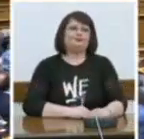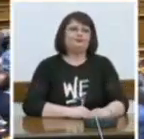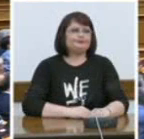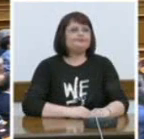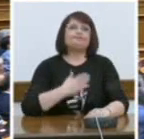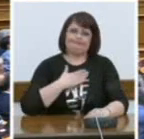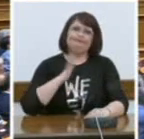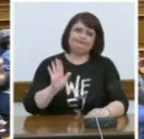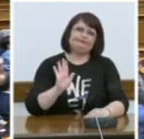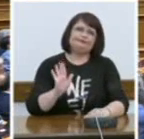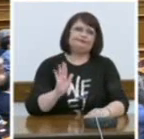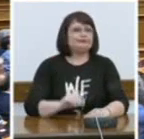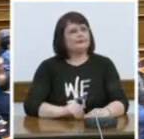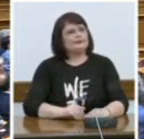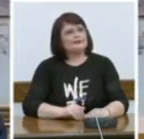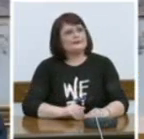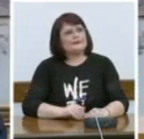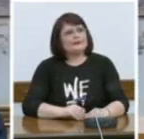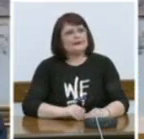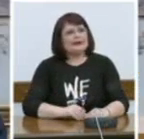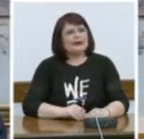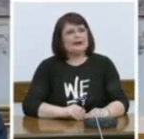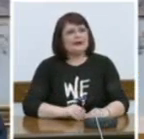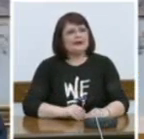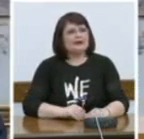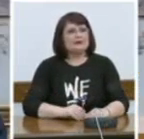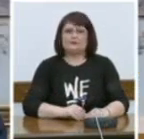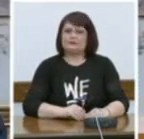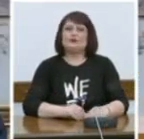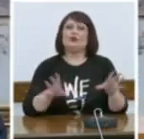Ευχαριστώ. Κατά προτεραιότητα αφορά όλες και όλους. Δέχεται συνεπώς η Βουλή την πρόταση όπως